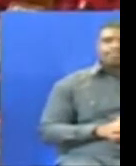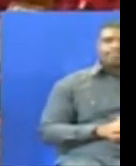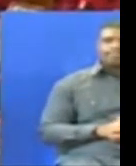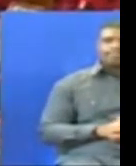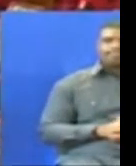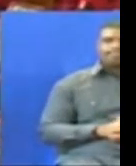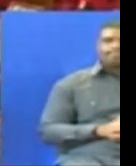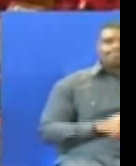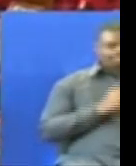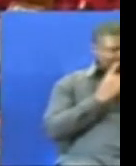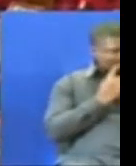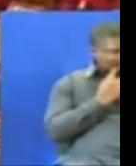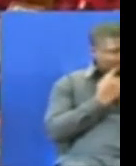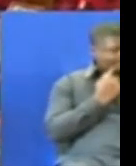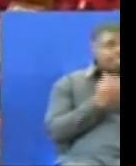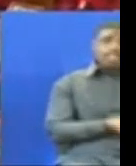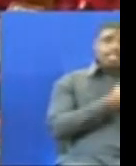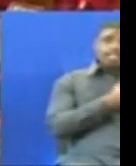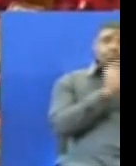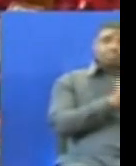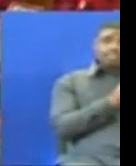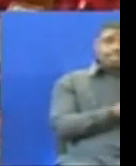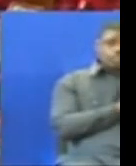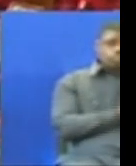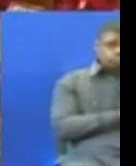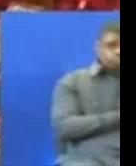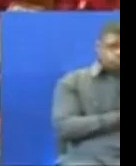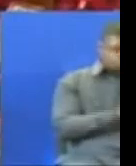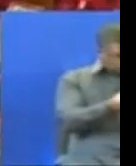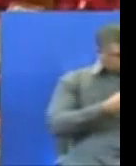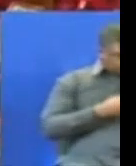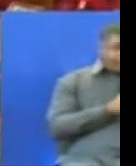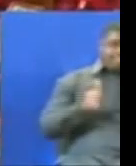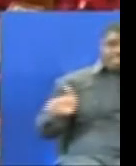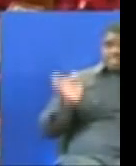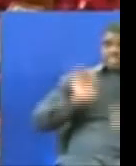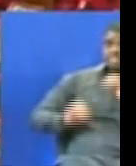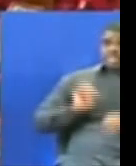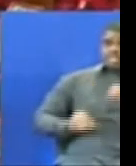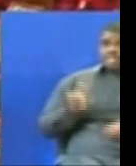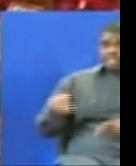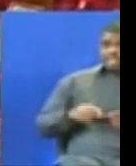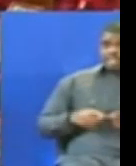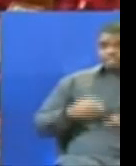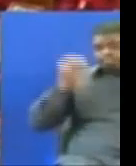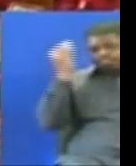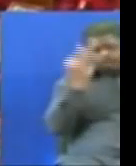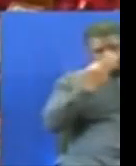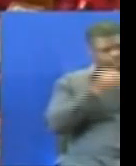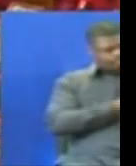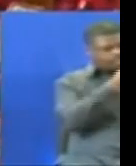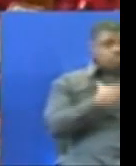Nashukuru Mheshimiwa Naibu Spika kunipa nafasi ili nami niweze kuchangia hotuba ya budget ya wizara hii ya